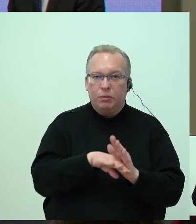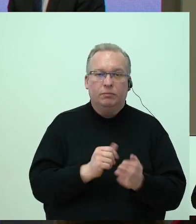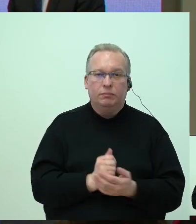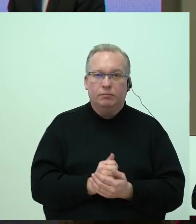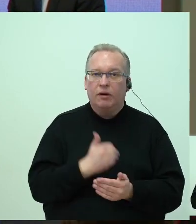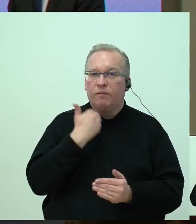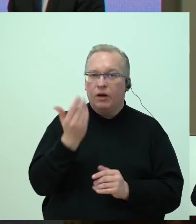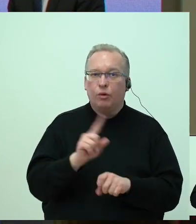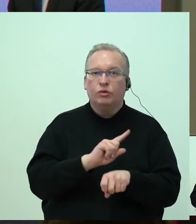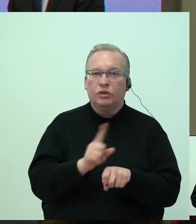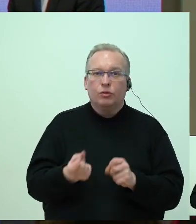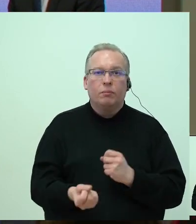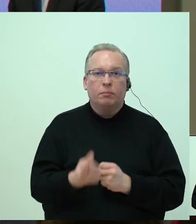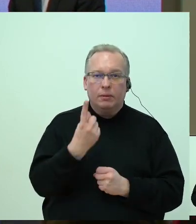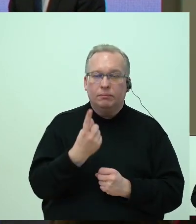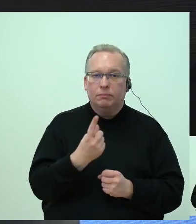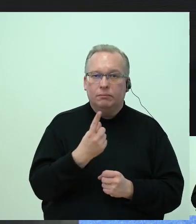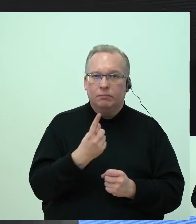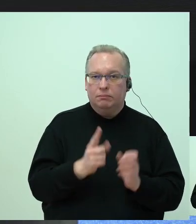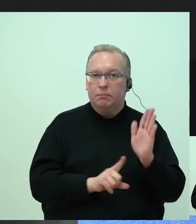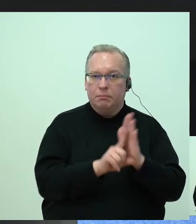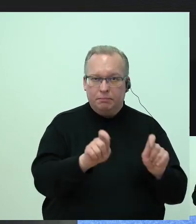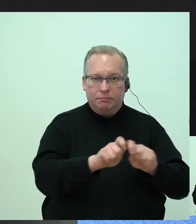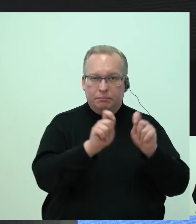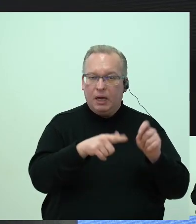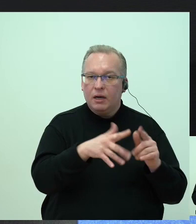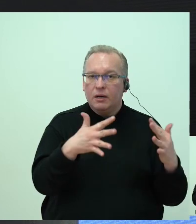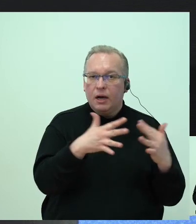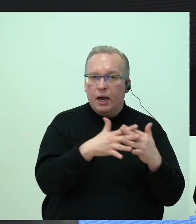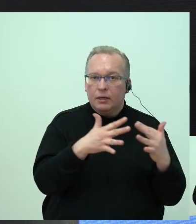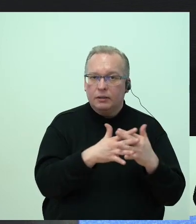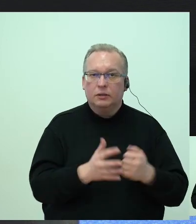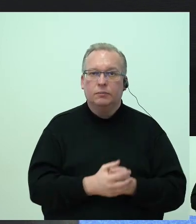to iš karto prasidėjo karas ir